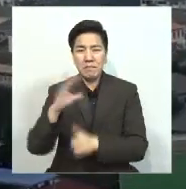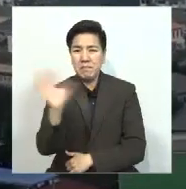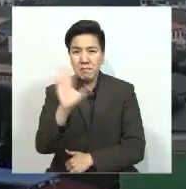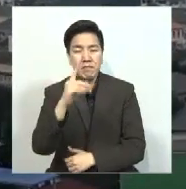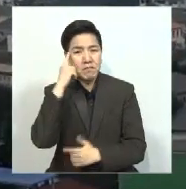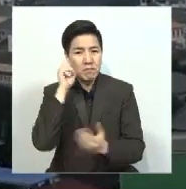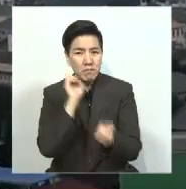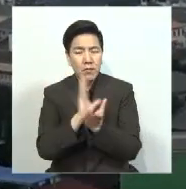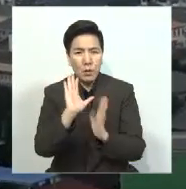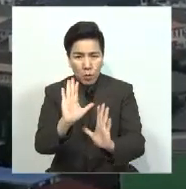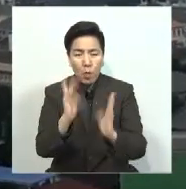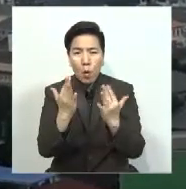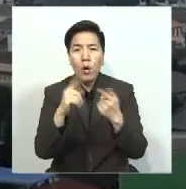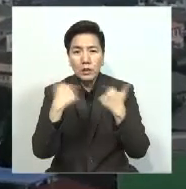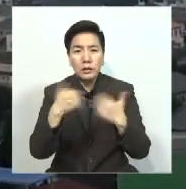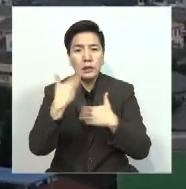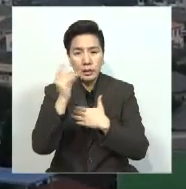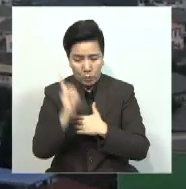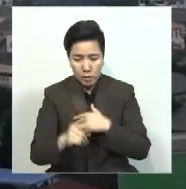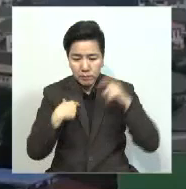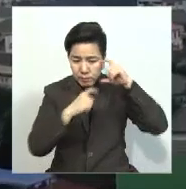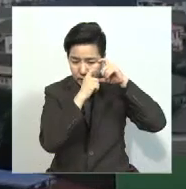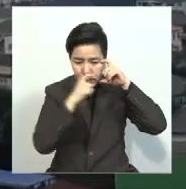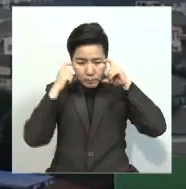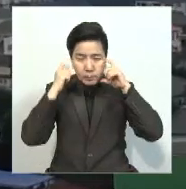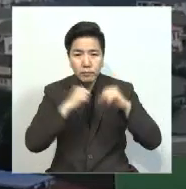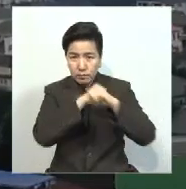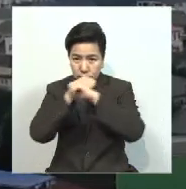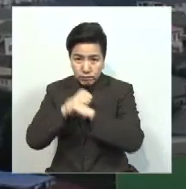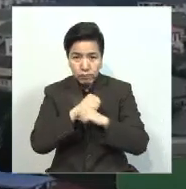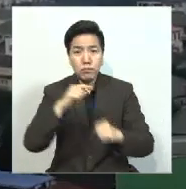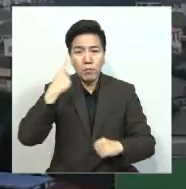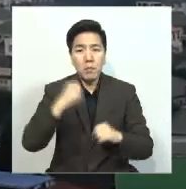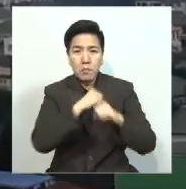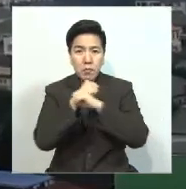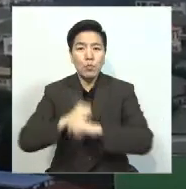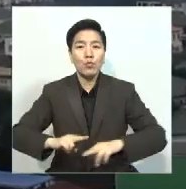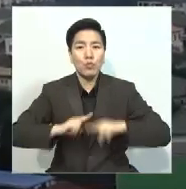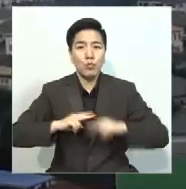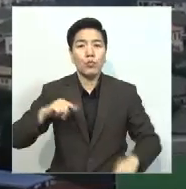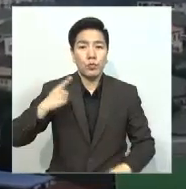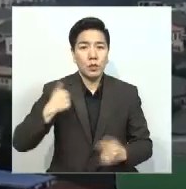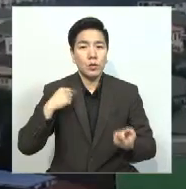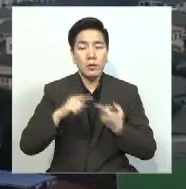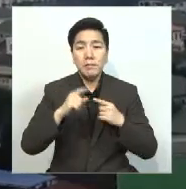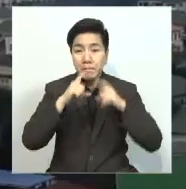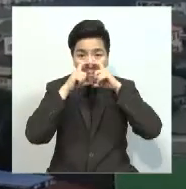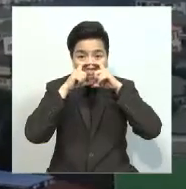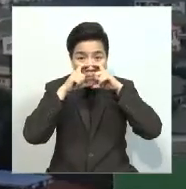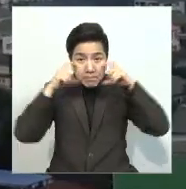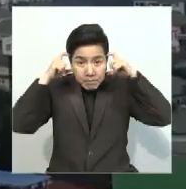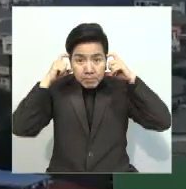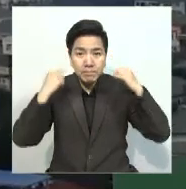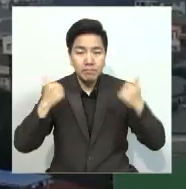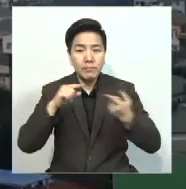นะคะหลีกเลี่ยงไปก่อนแล้วก็ที่สำคัญคือให้ใส่หน้ากากอนามัยก่อนออกจากบ้านด้วยนะคะป้องกันตัวเองไว้ก่อนนะคะ สำหรับหน้ากากอนามัย